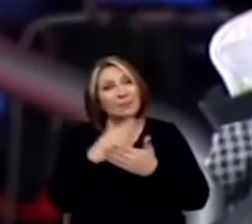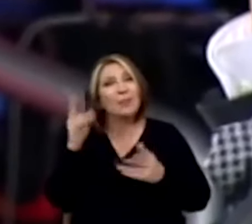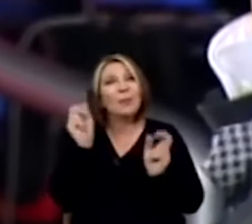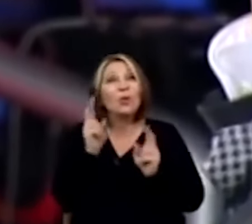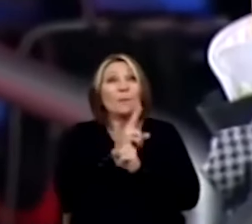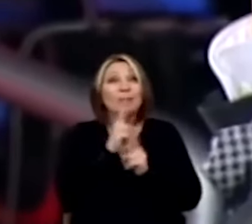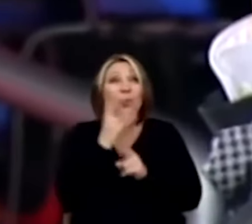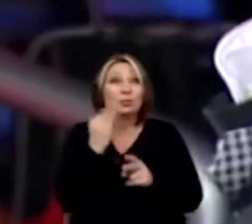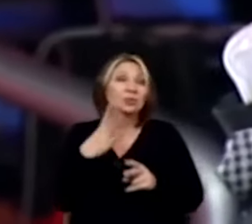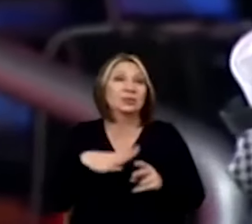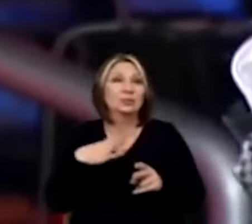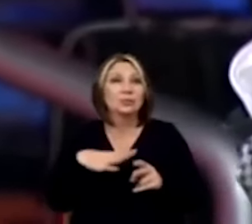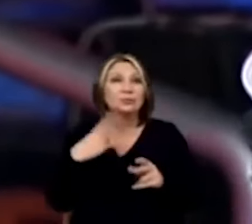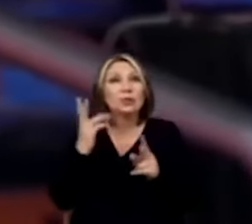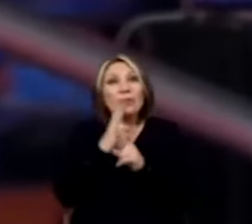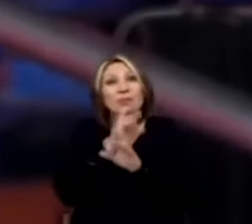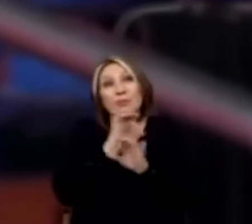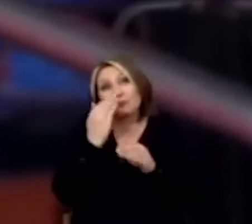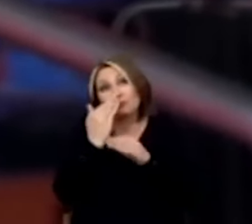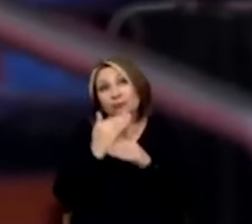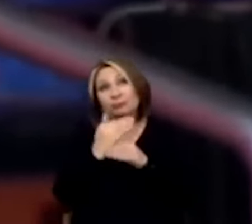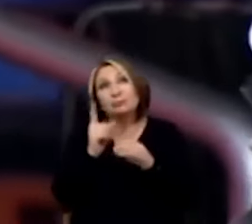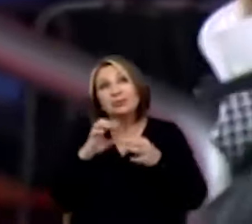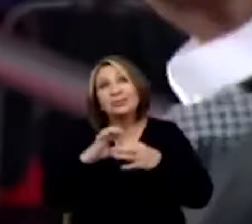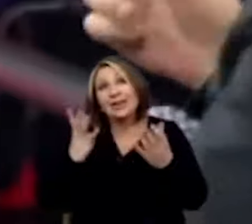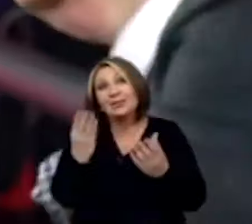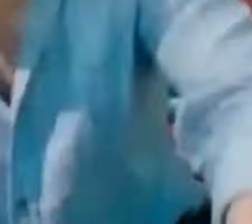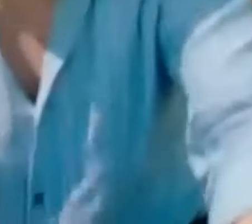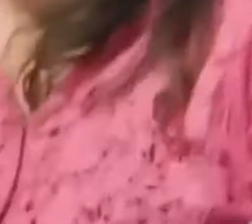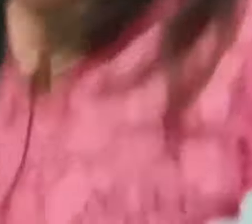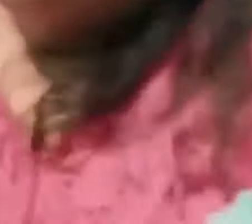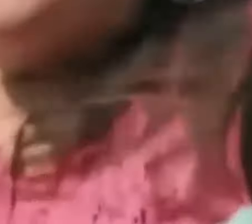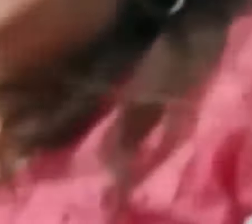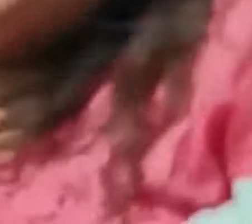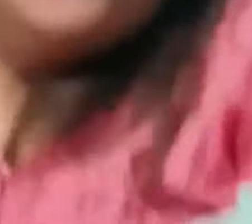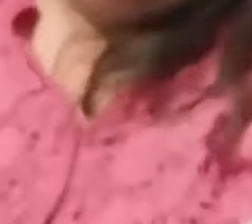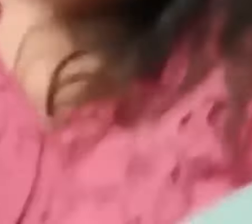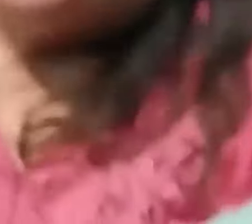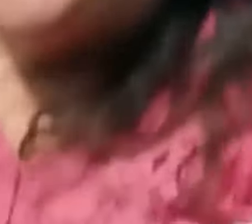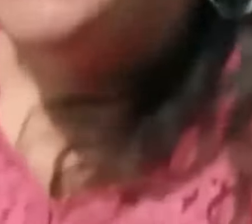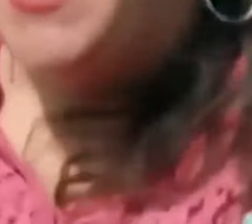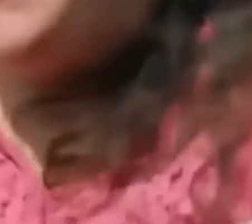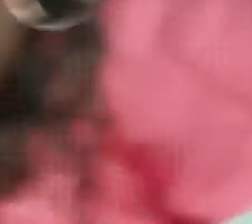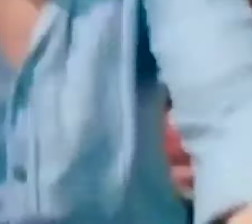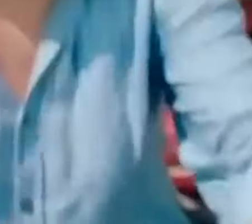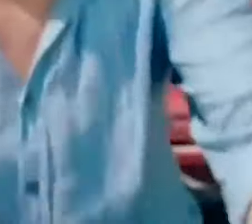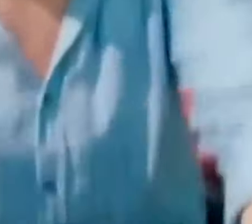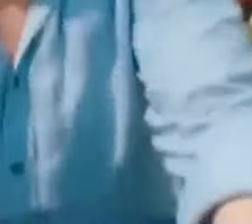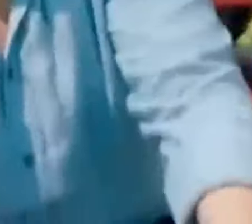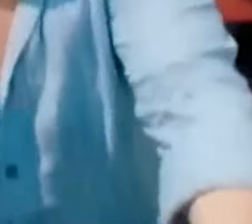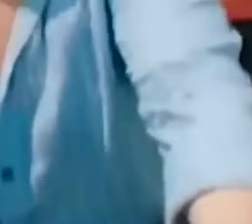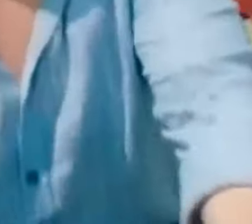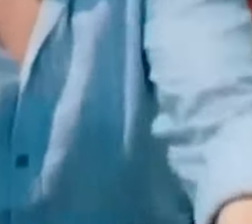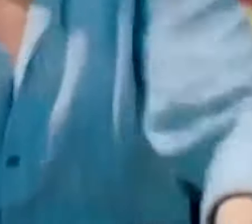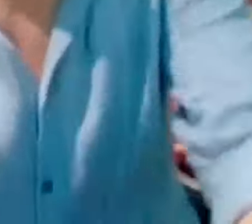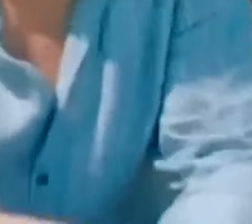komedi olsun istiyorum. Komediye daha yatkınım. Dolayısıyla çok keyifliyim. Peki ya. Seyirciyle seyrettin mi? İzledim. İki defa izledim. Bir galada, bu da